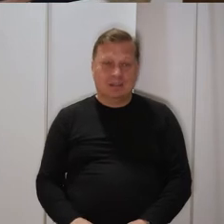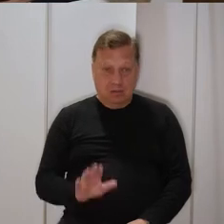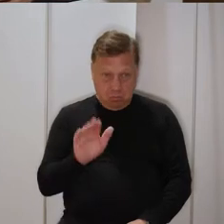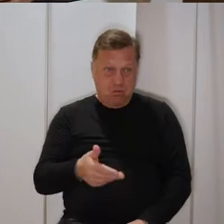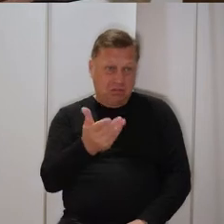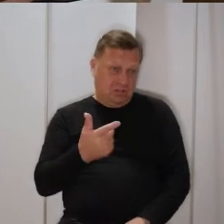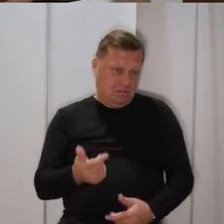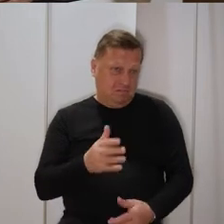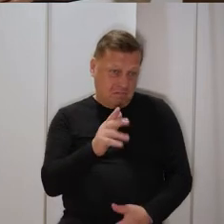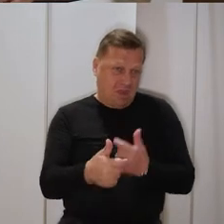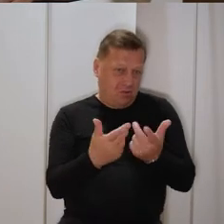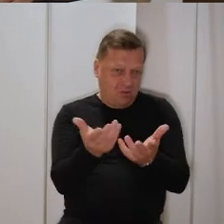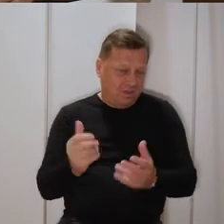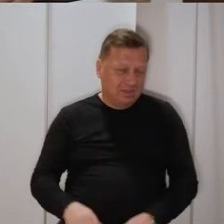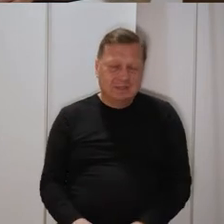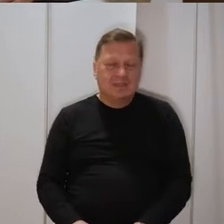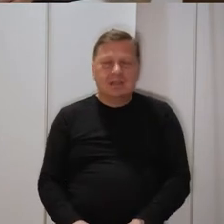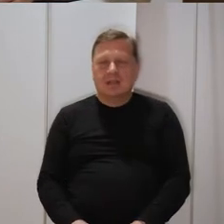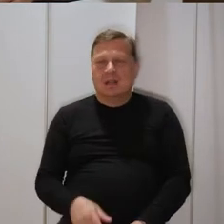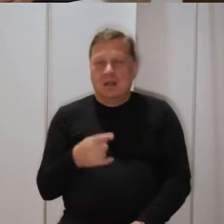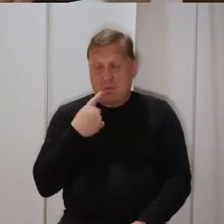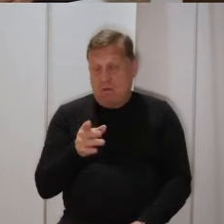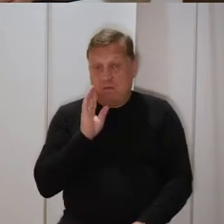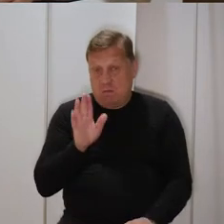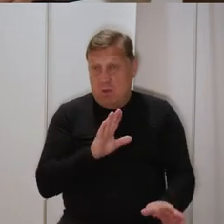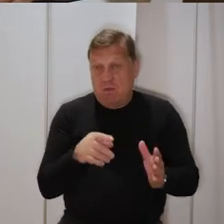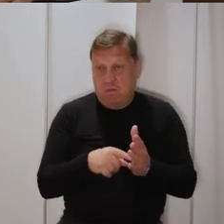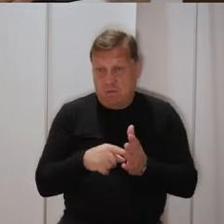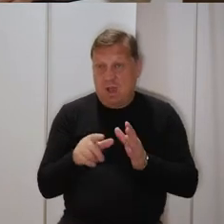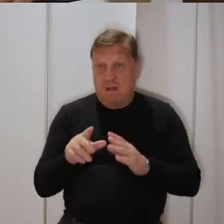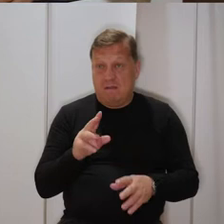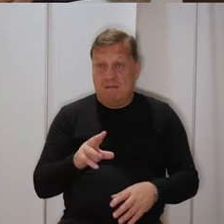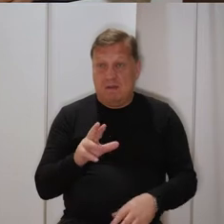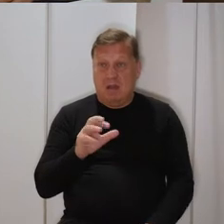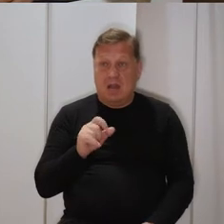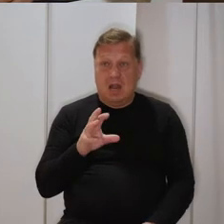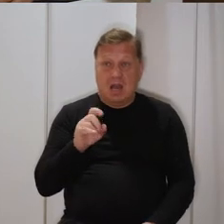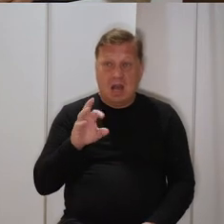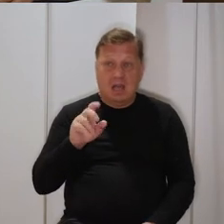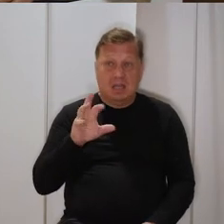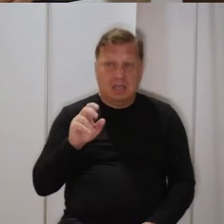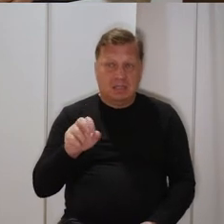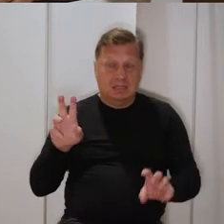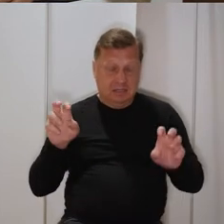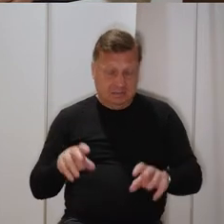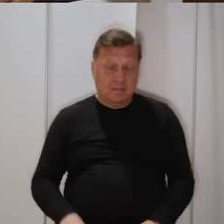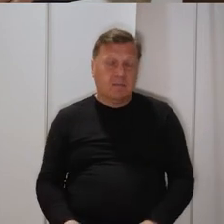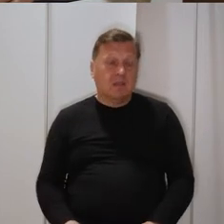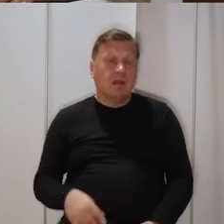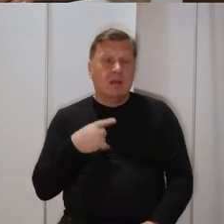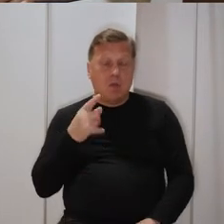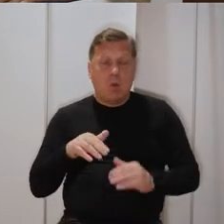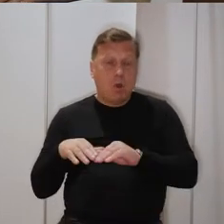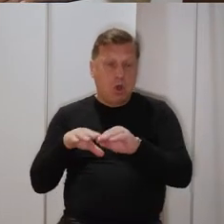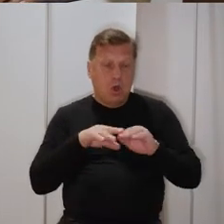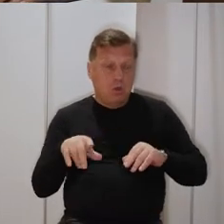robić. To są bardzo, podobnie jak Warchlaki właśnie, to jest antologia, która ma bardzo równy poziom. Nawet jeżeli jakby nie